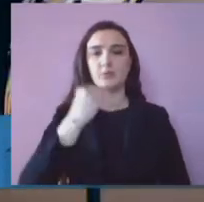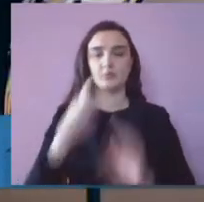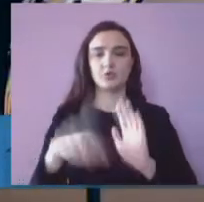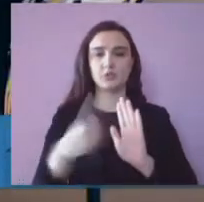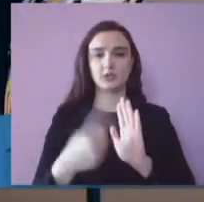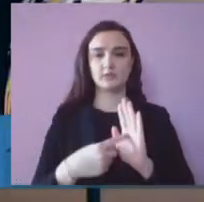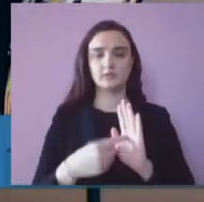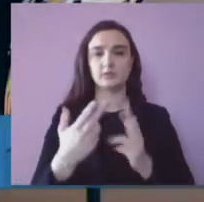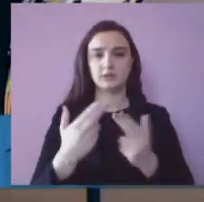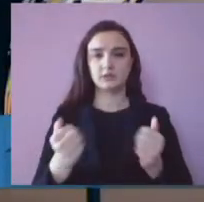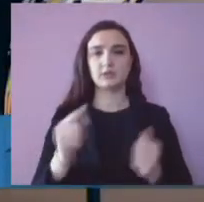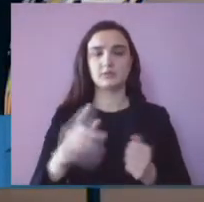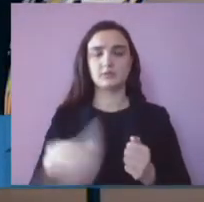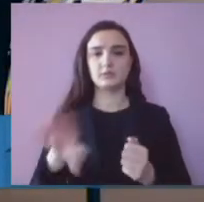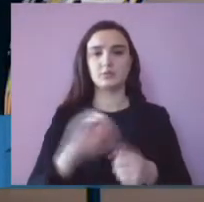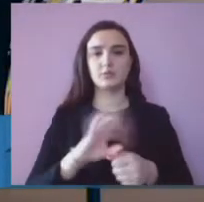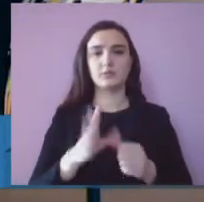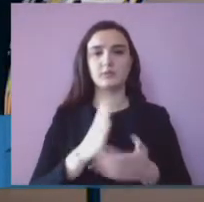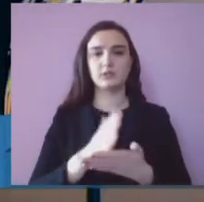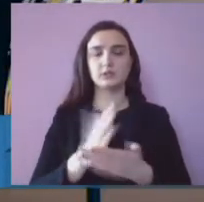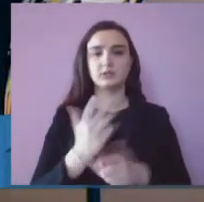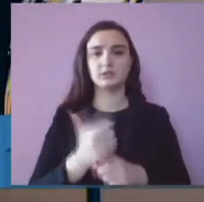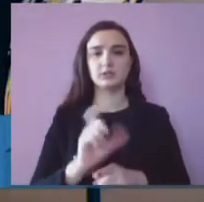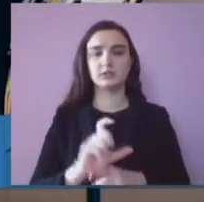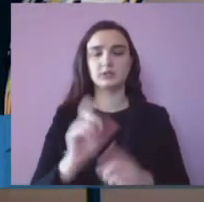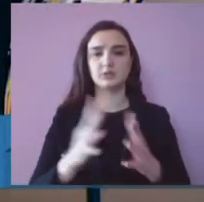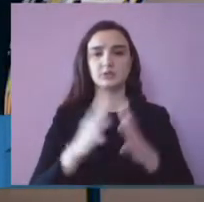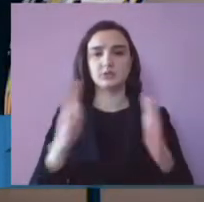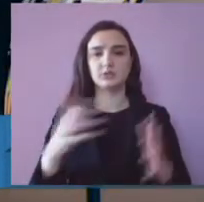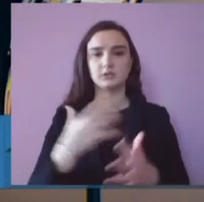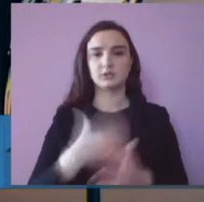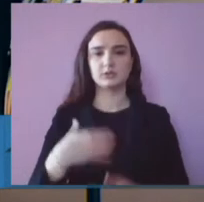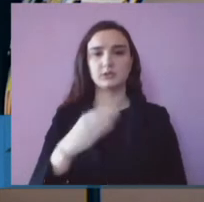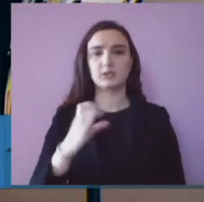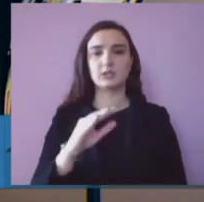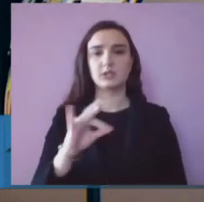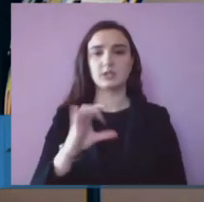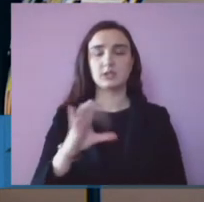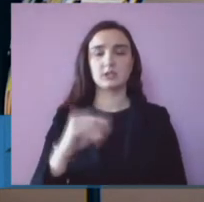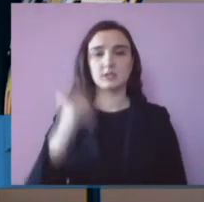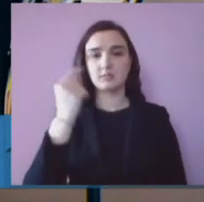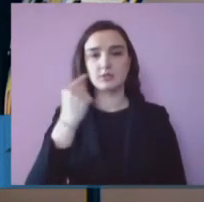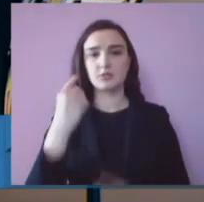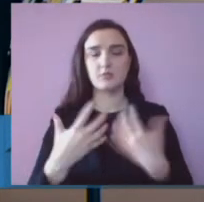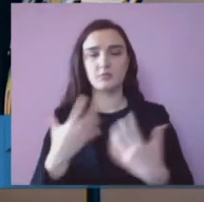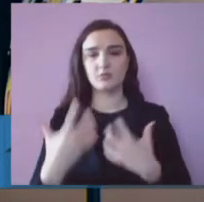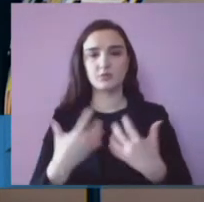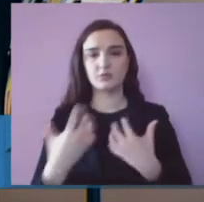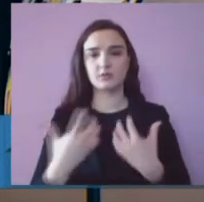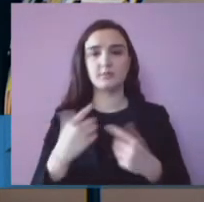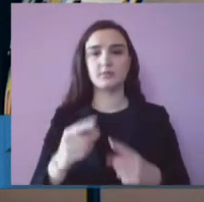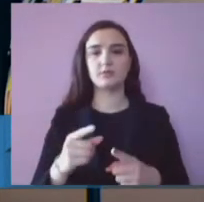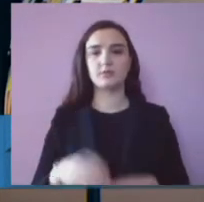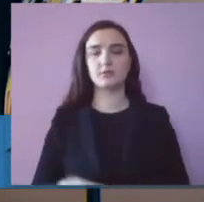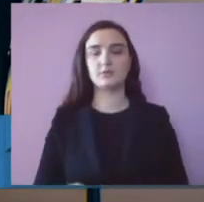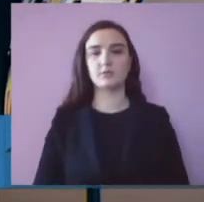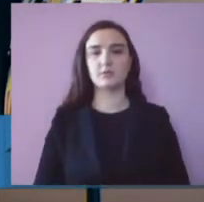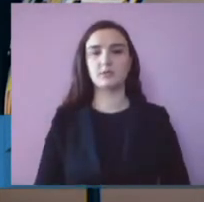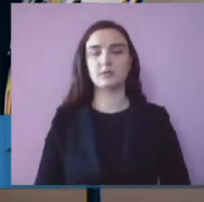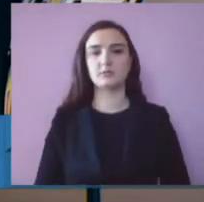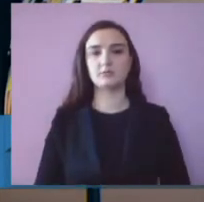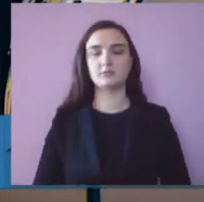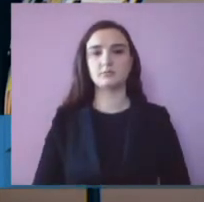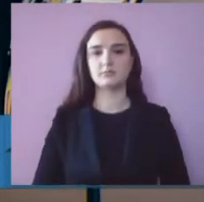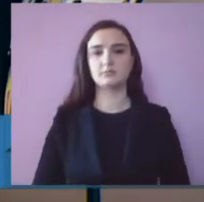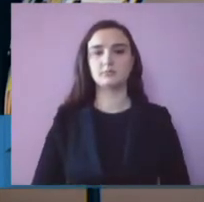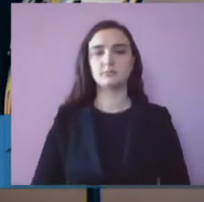დიახაც, კოვიდი არის ძალიან დიდი სტრესი. ფსიქოემოციური კუთხითაც, არამხოლოდ ფიზიკური